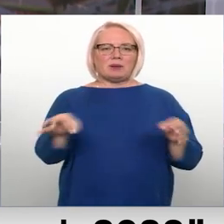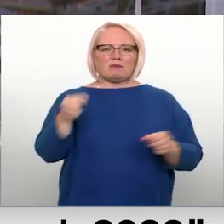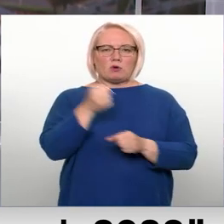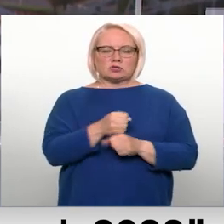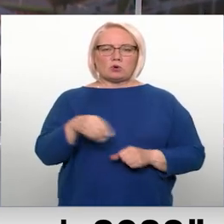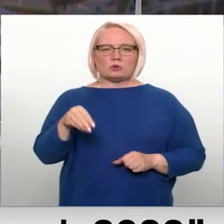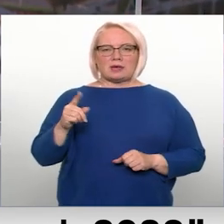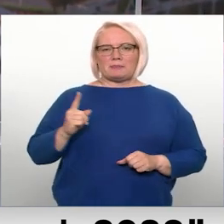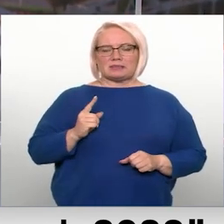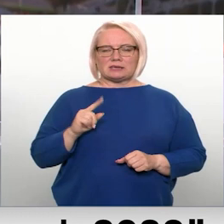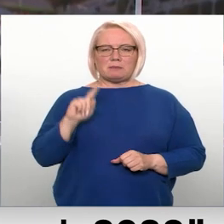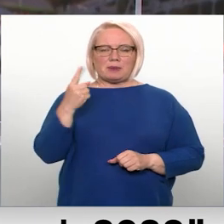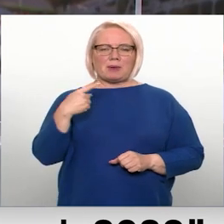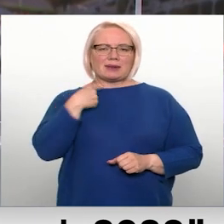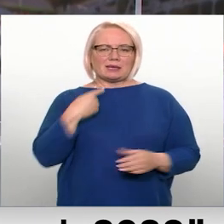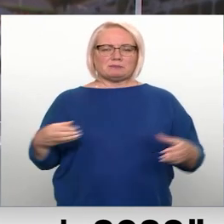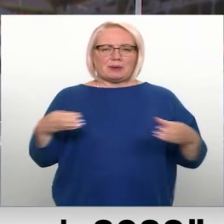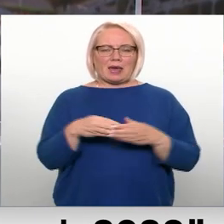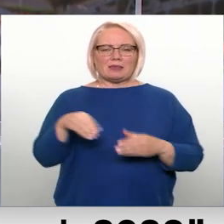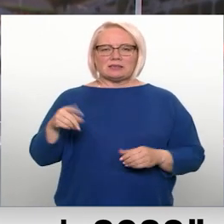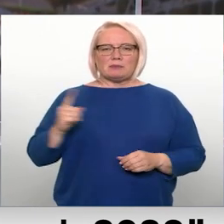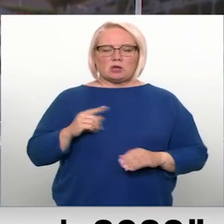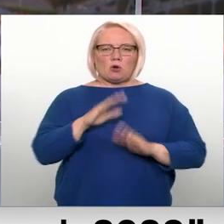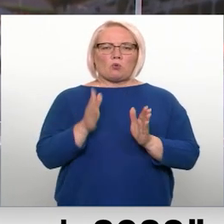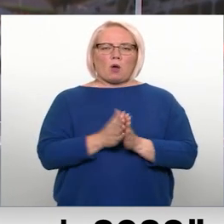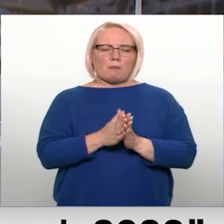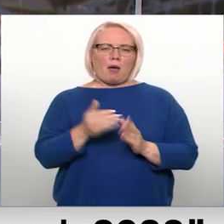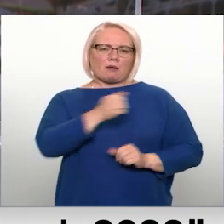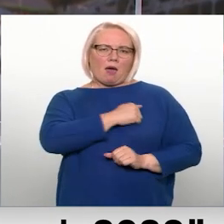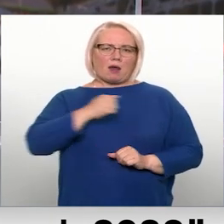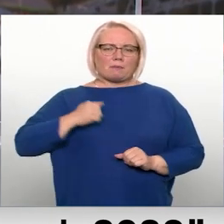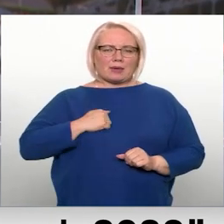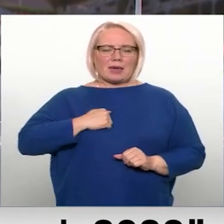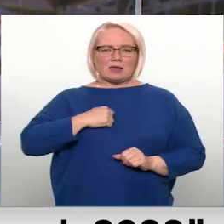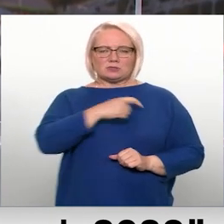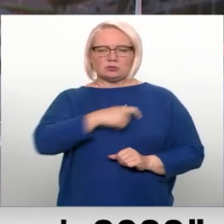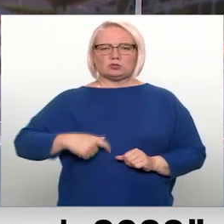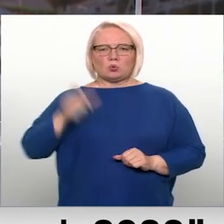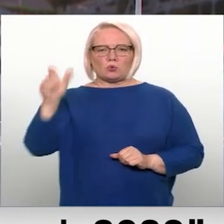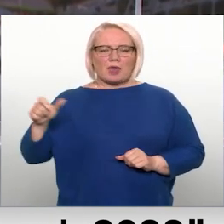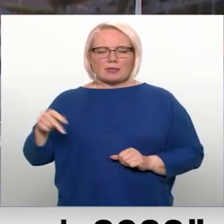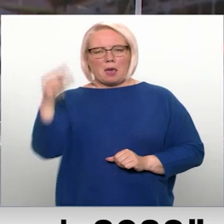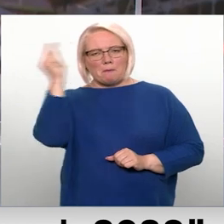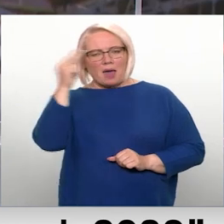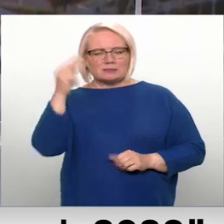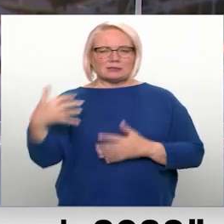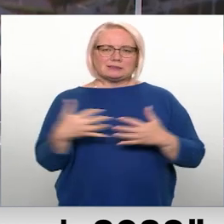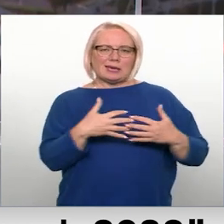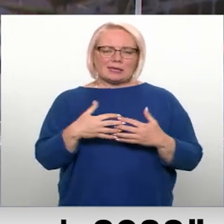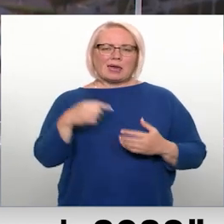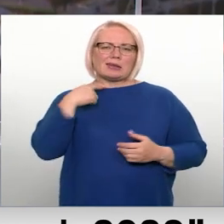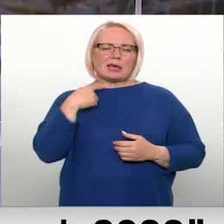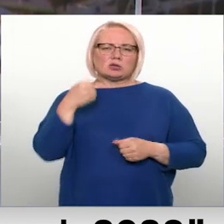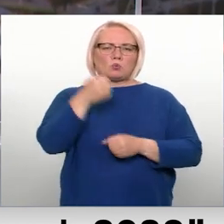zemesardzes pirmās Rīgas brigādes zemesargi kopā ar Nacionālās aizsardzības akadēmijas kadetiem slīpēja iemaņas kaujai Rīgas ostas